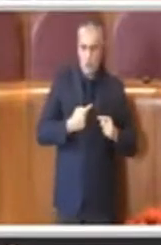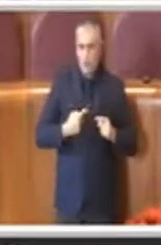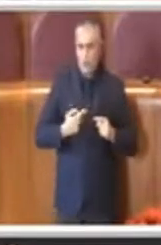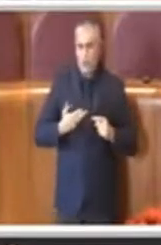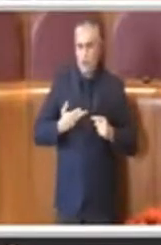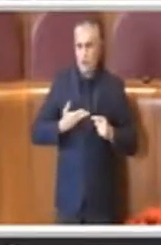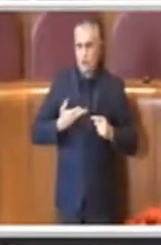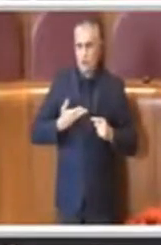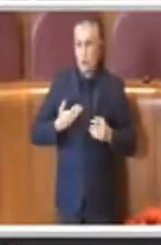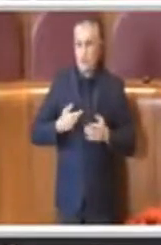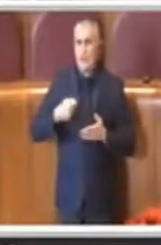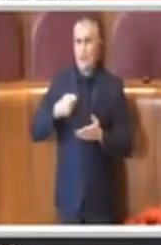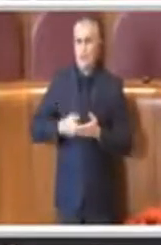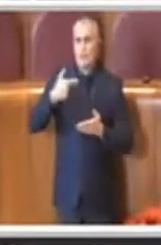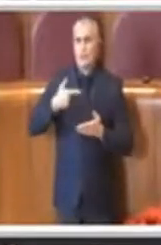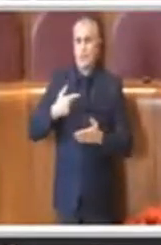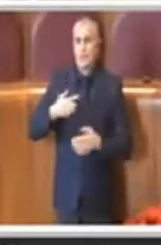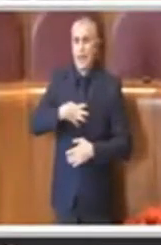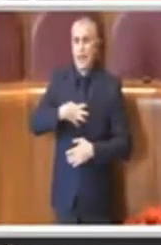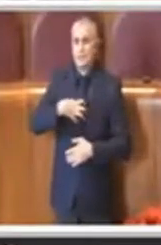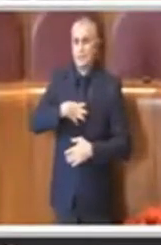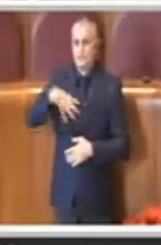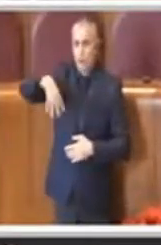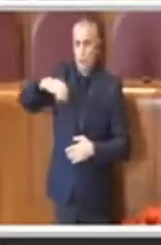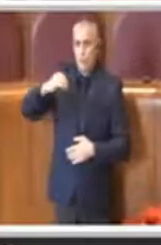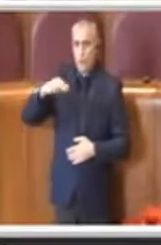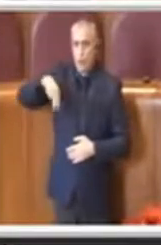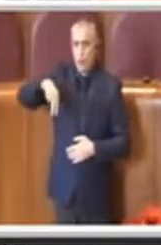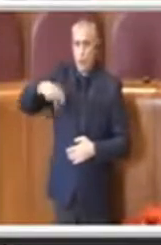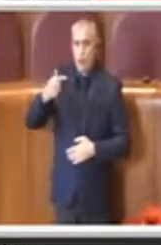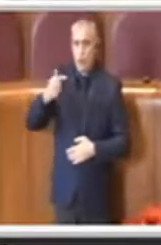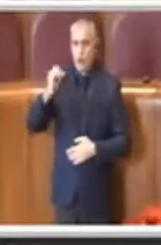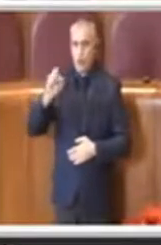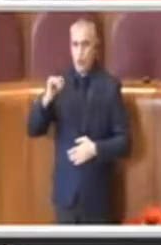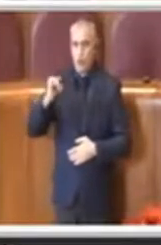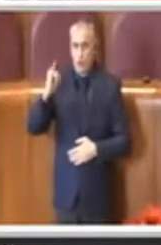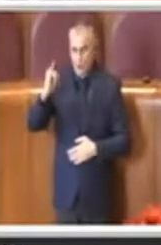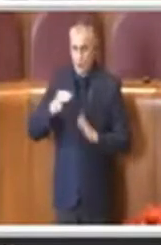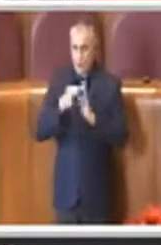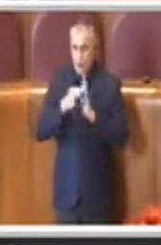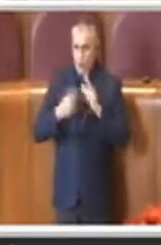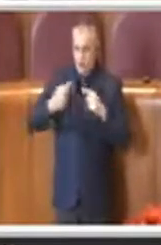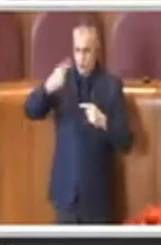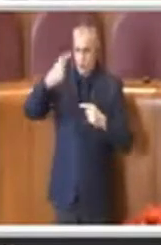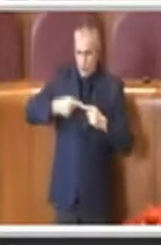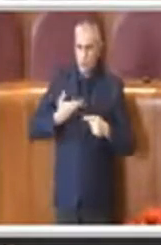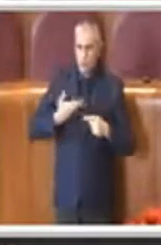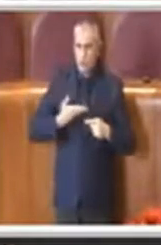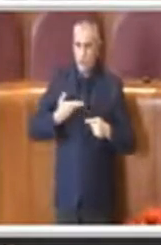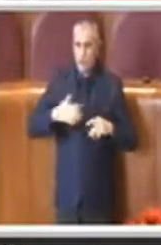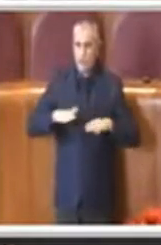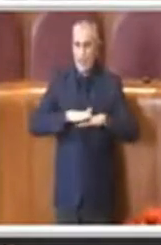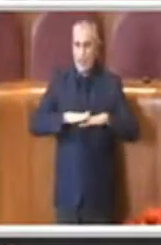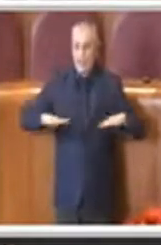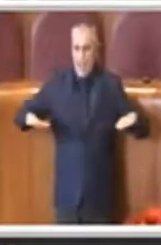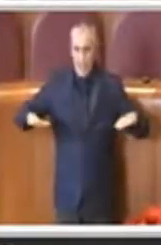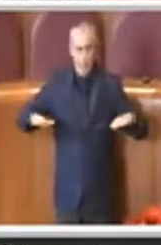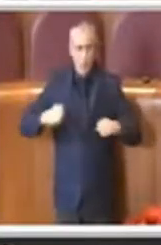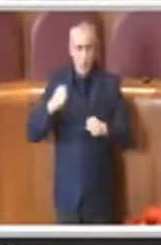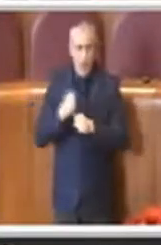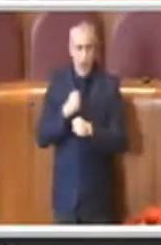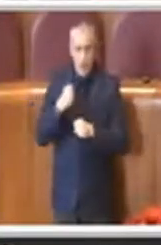una importante nota dell'assessore Montuori che è uscito nell'ordine del giorno, si è dato vita ad un tavolo di